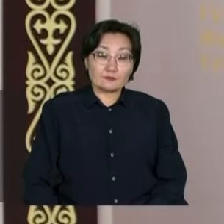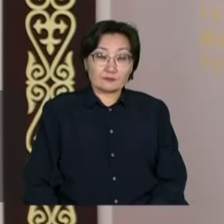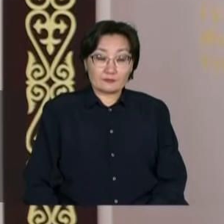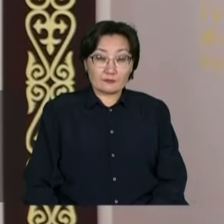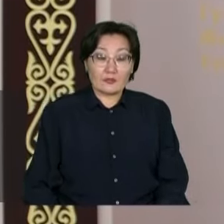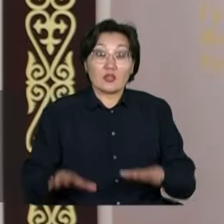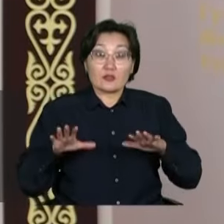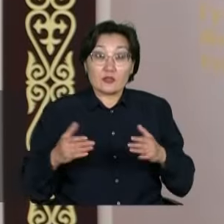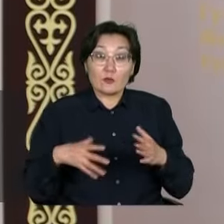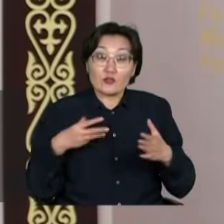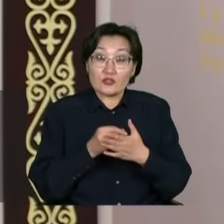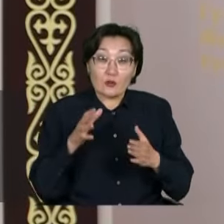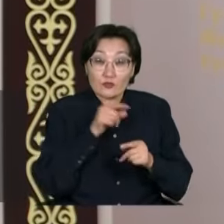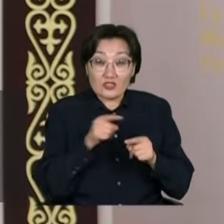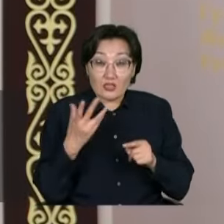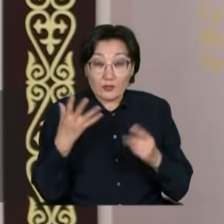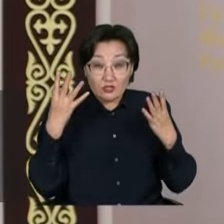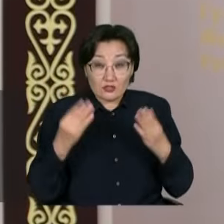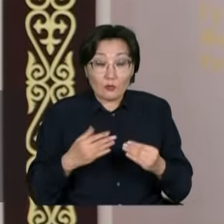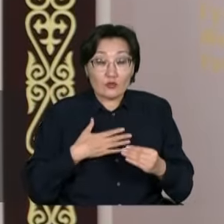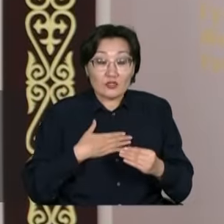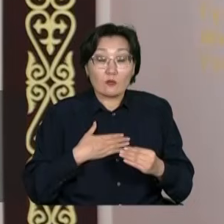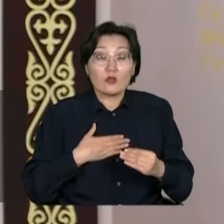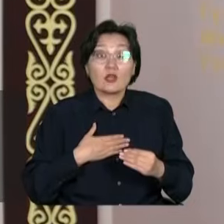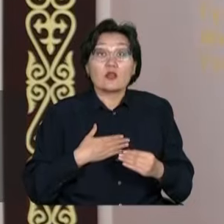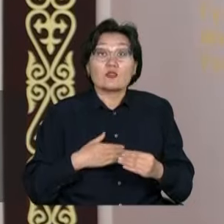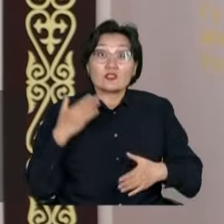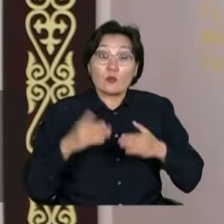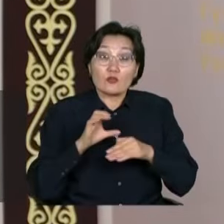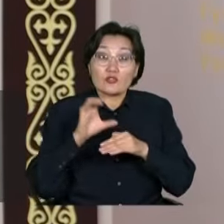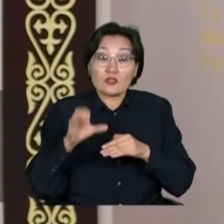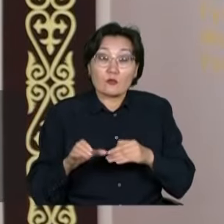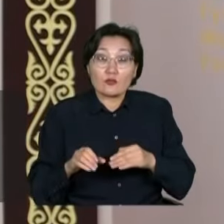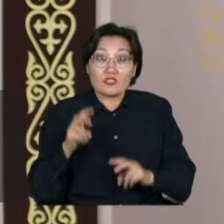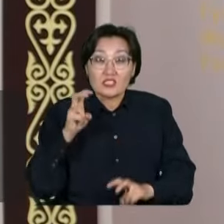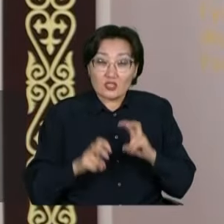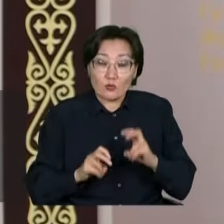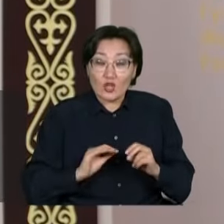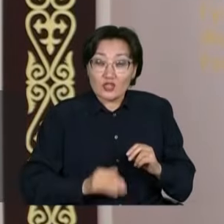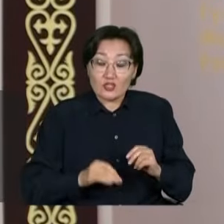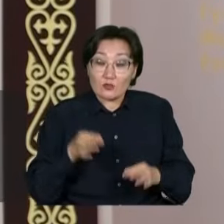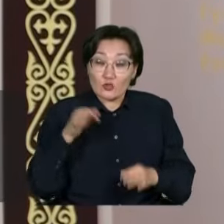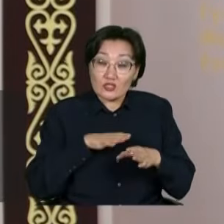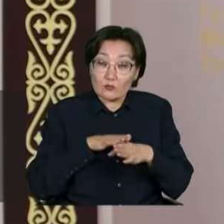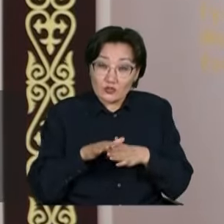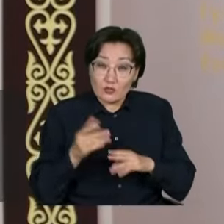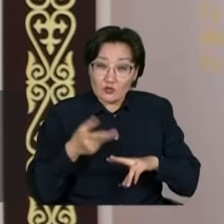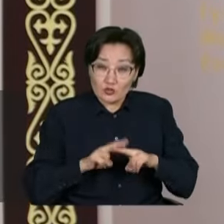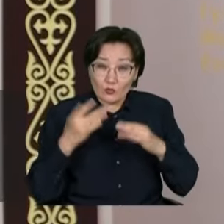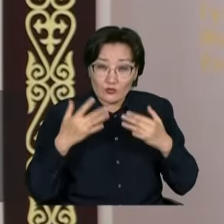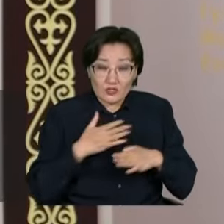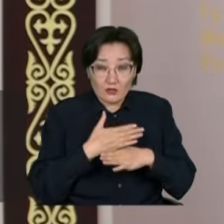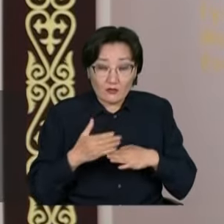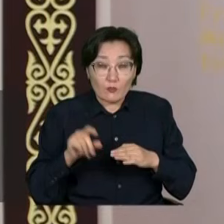В случае неоплаты в течение 5 дней, на 6-й день робот направляет производство частному судебному исполнителю, который уже